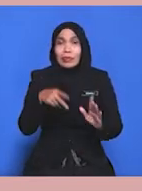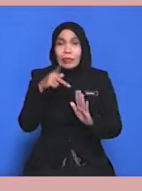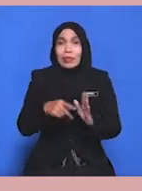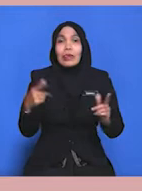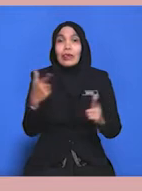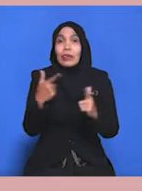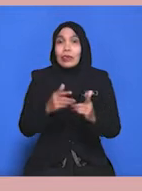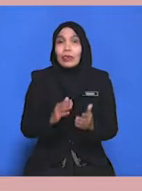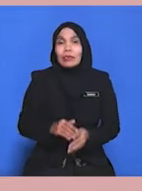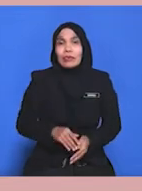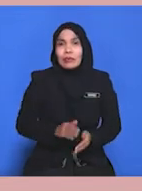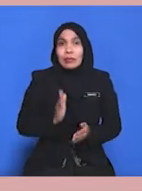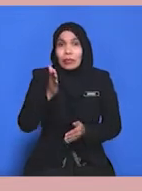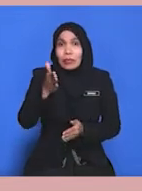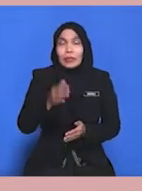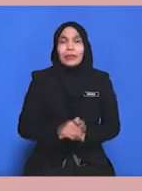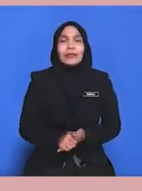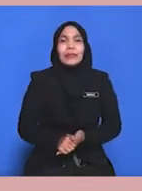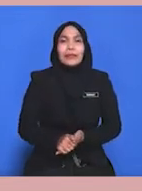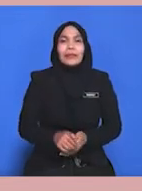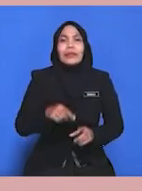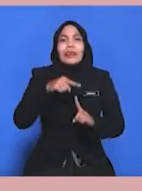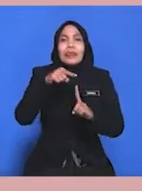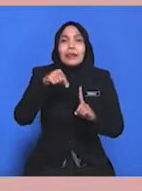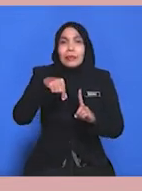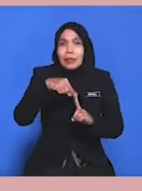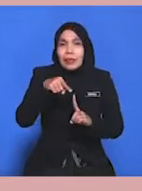selanjutnya. Bila ia mula digunakan?